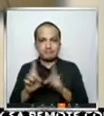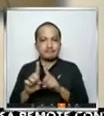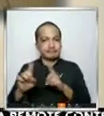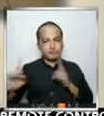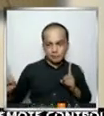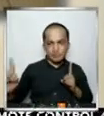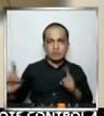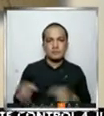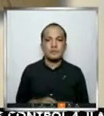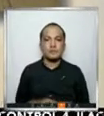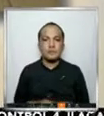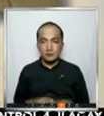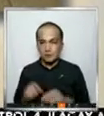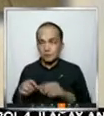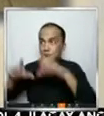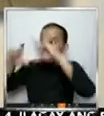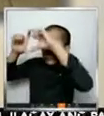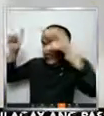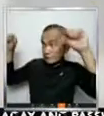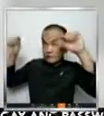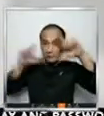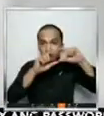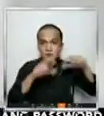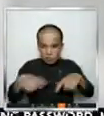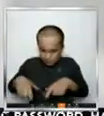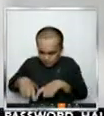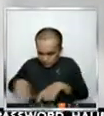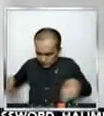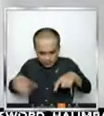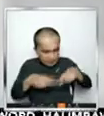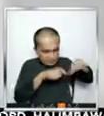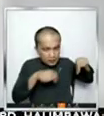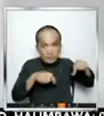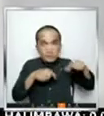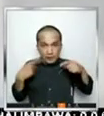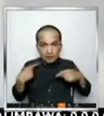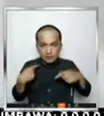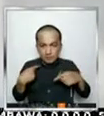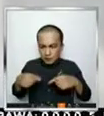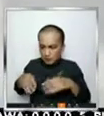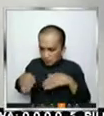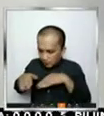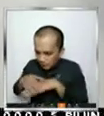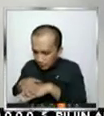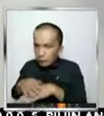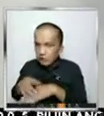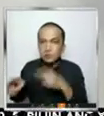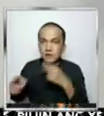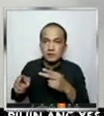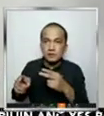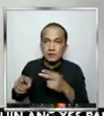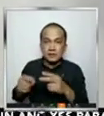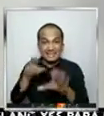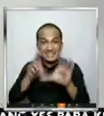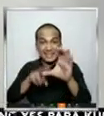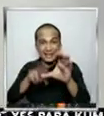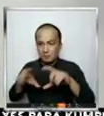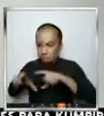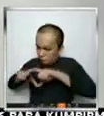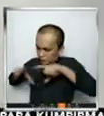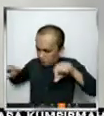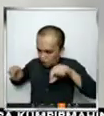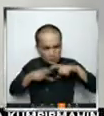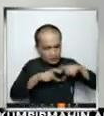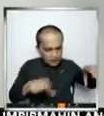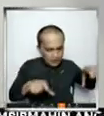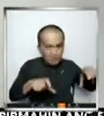sa platform ng MRT stations. Pagpasok, may mga marka rin ng mga upuan. At para masiguro na mas masusunod ang